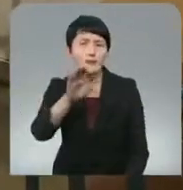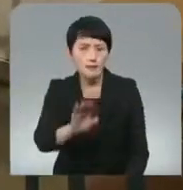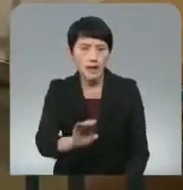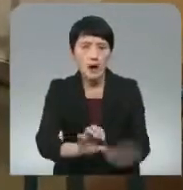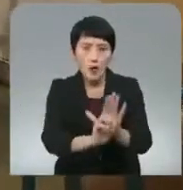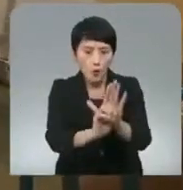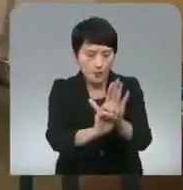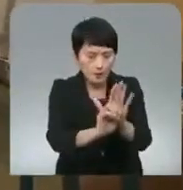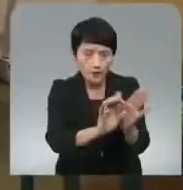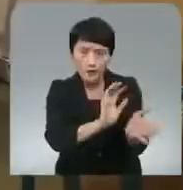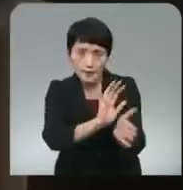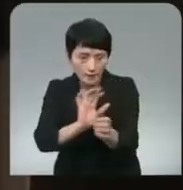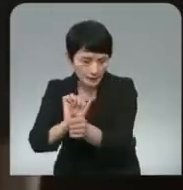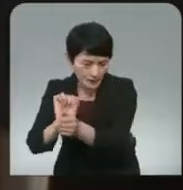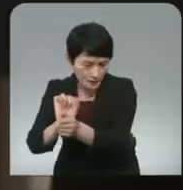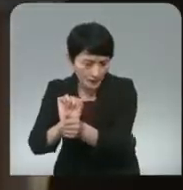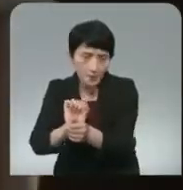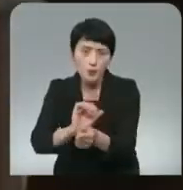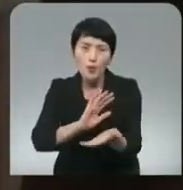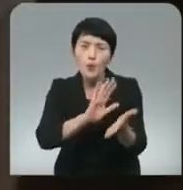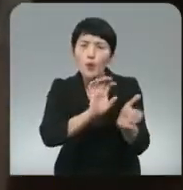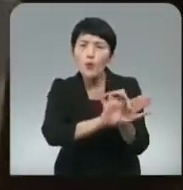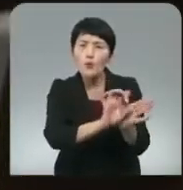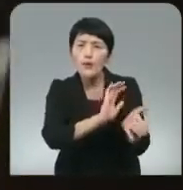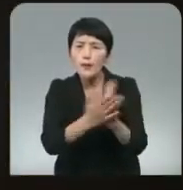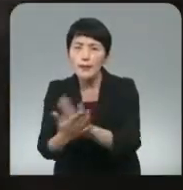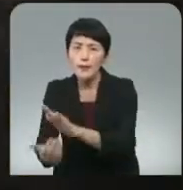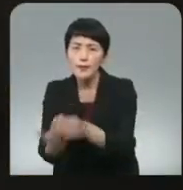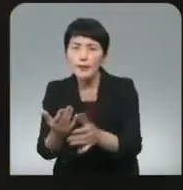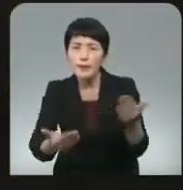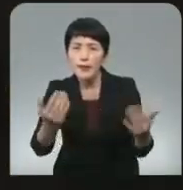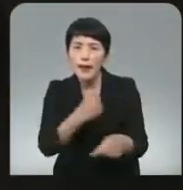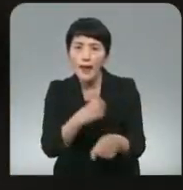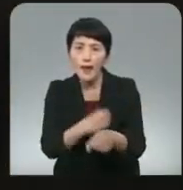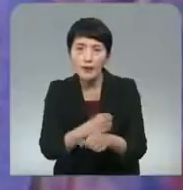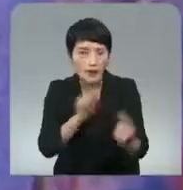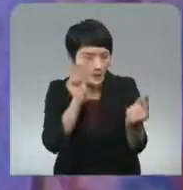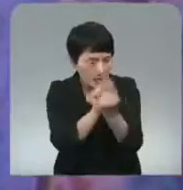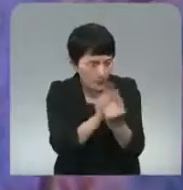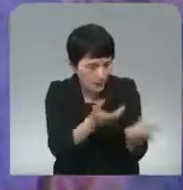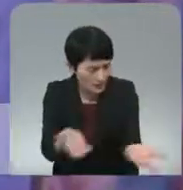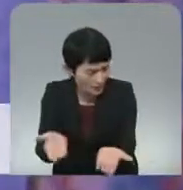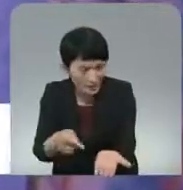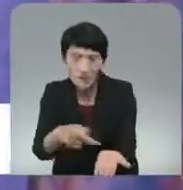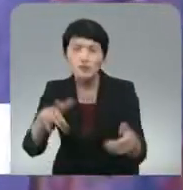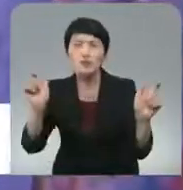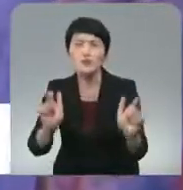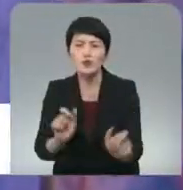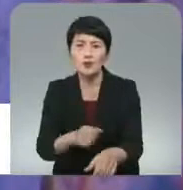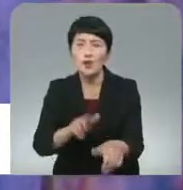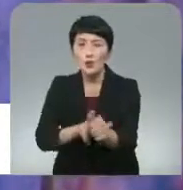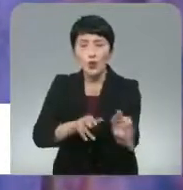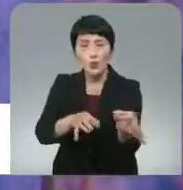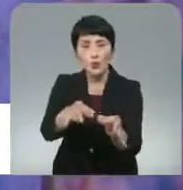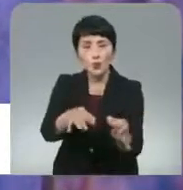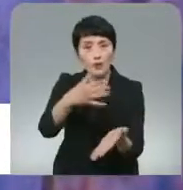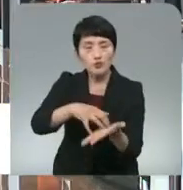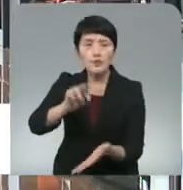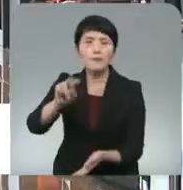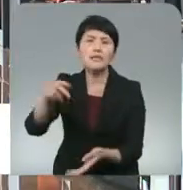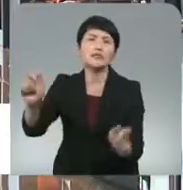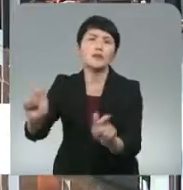1.6个百分点。15至64岁劳动年龄人口就业率达67.8%，较一年前上